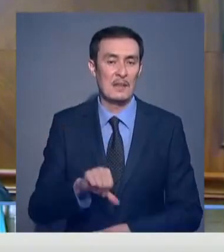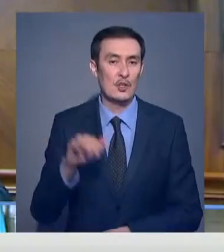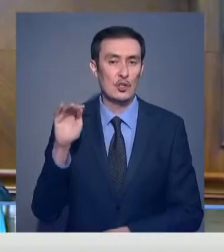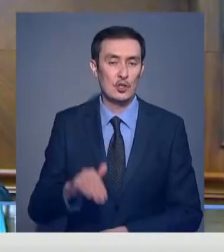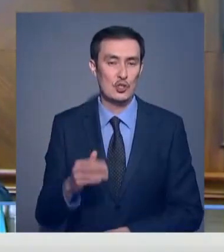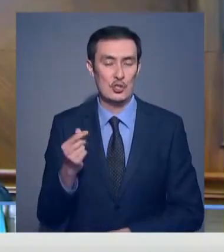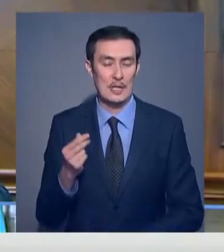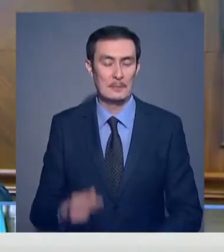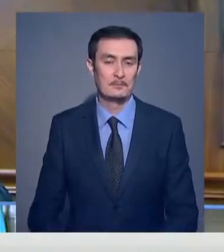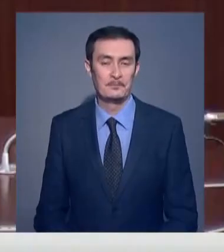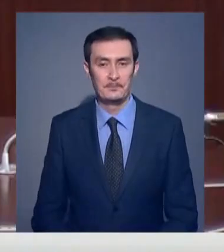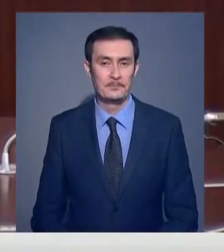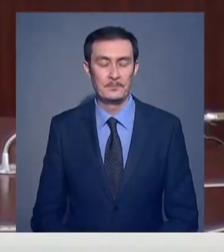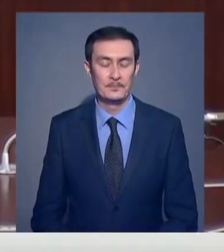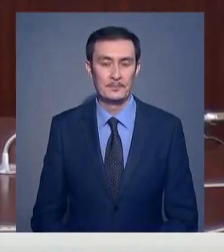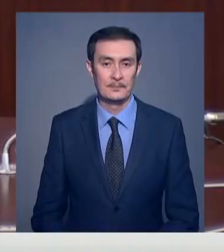212,5 тысяч тенге.